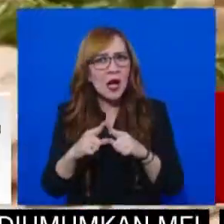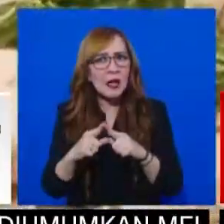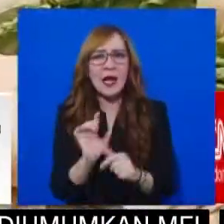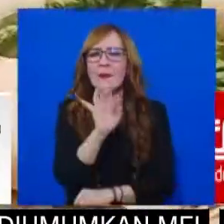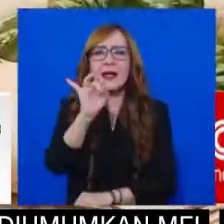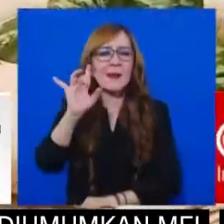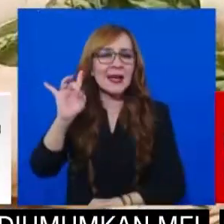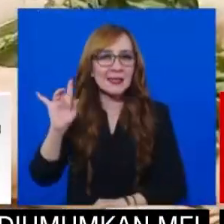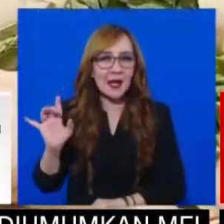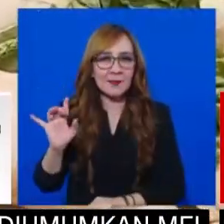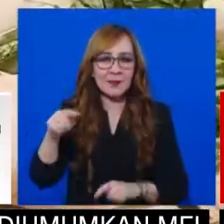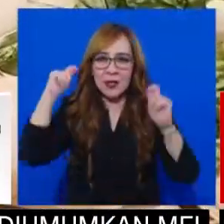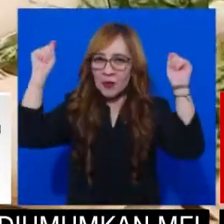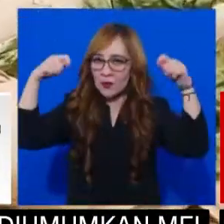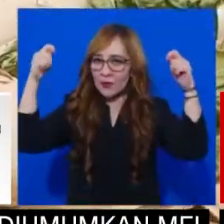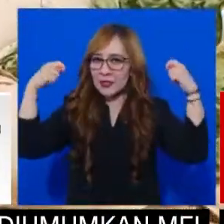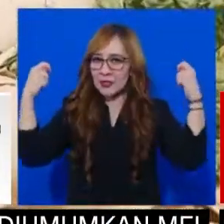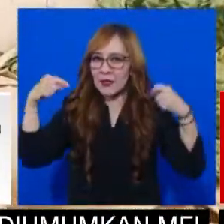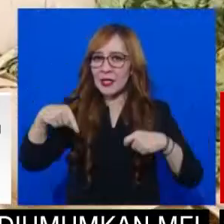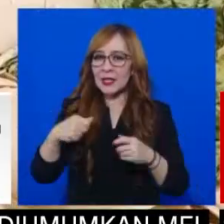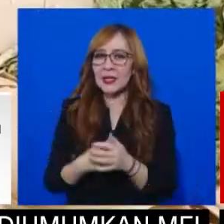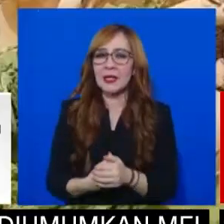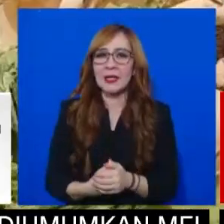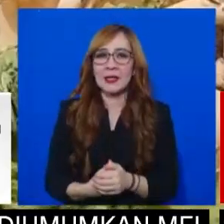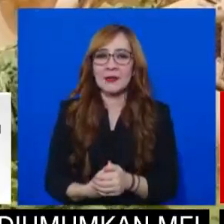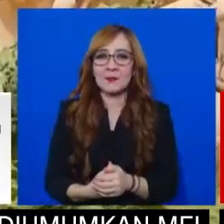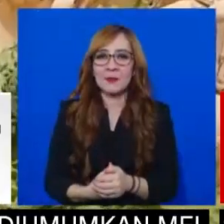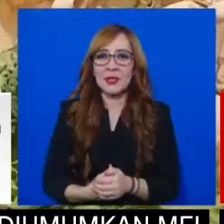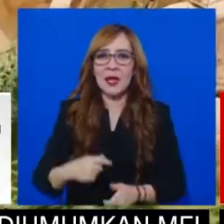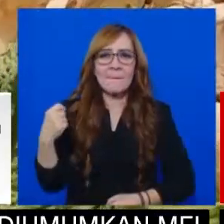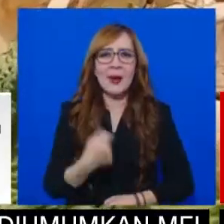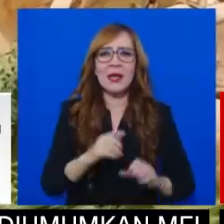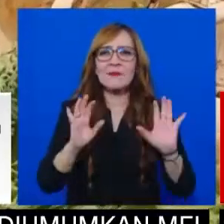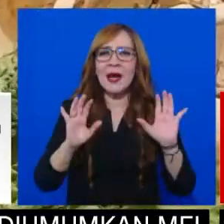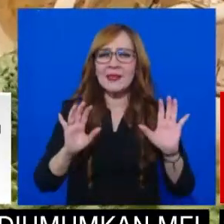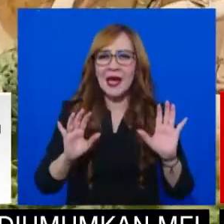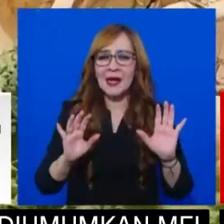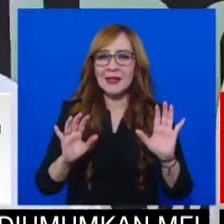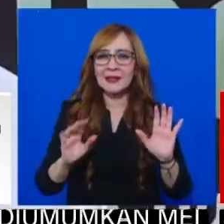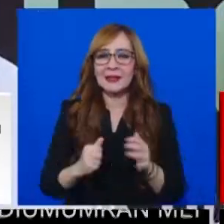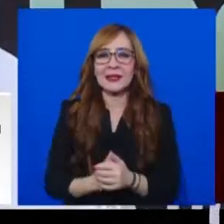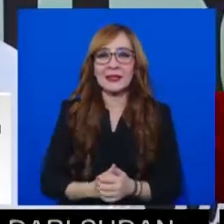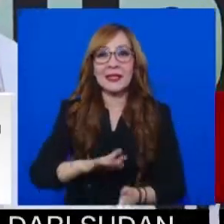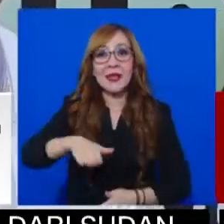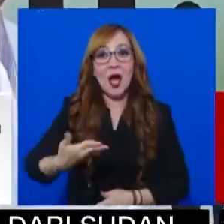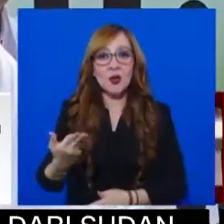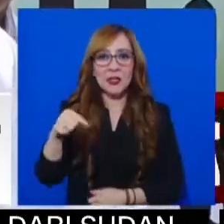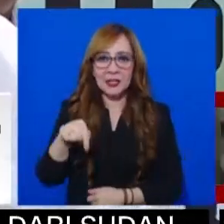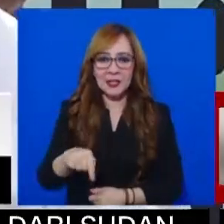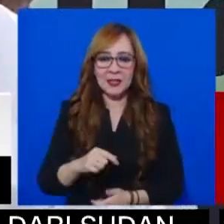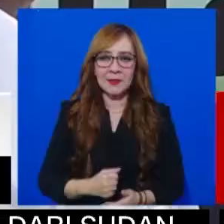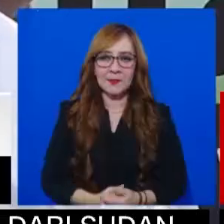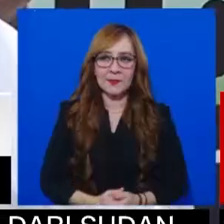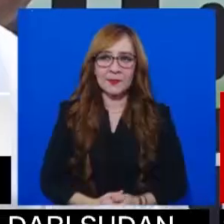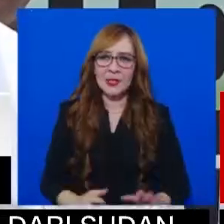lainnya. Festival Ketupat masuk 15 gelaran andalan Provinsi Jawa Timur di tahun 2023. Ya, cukup